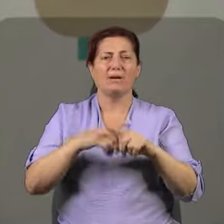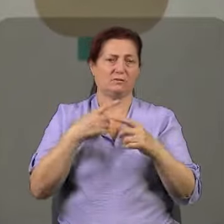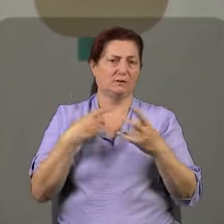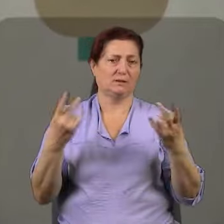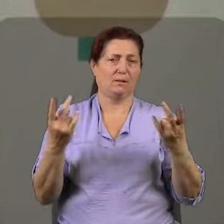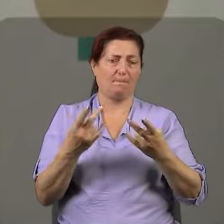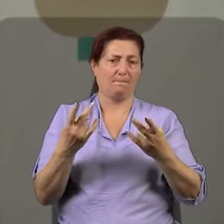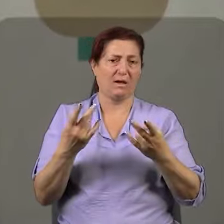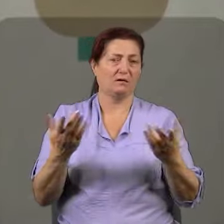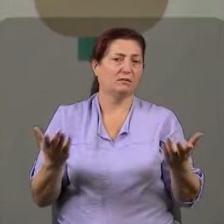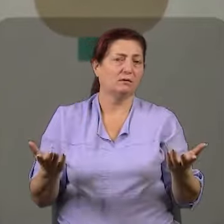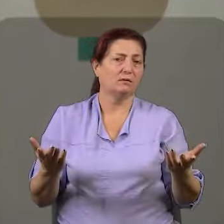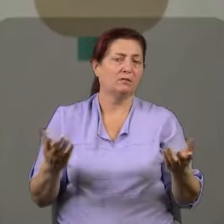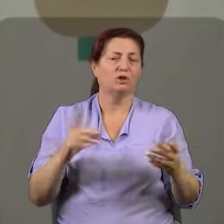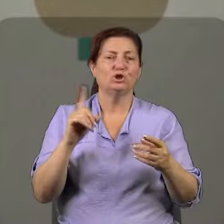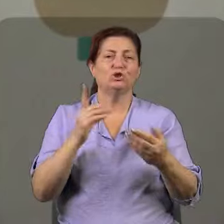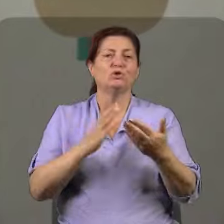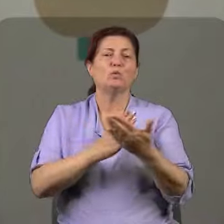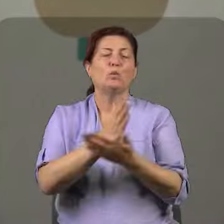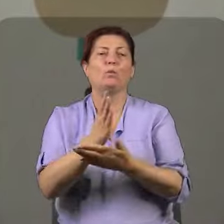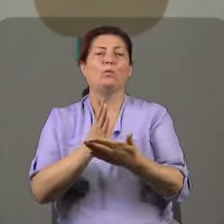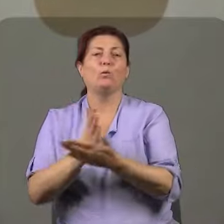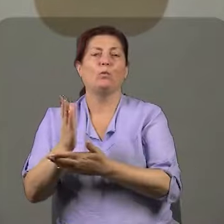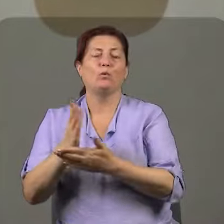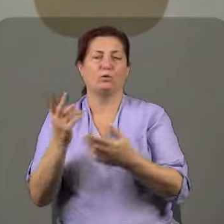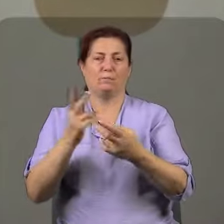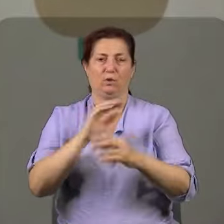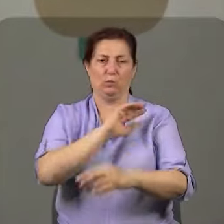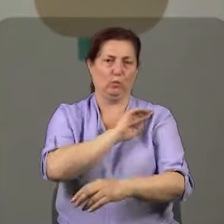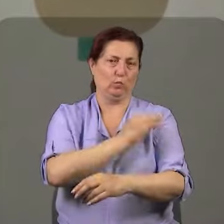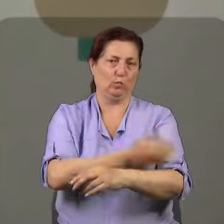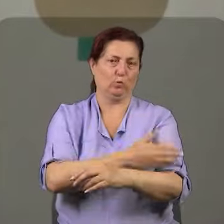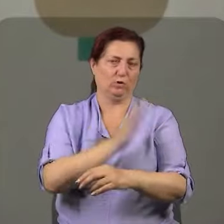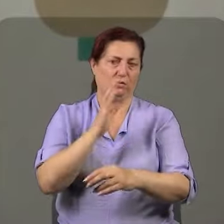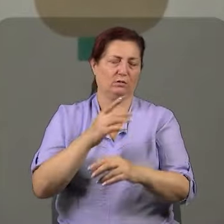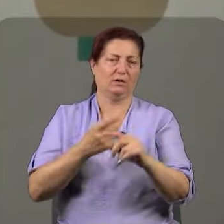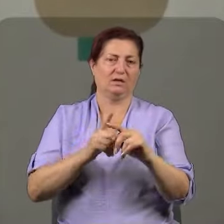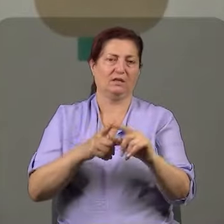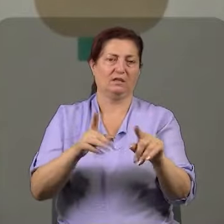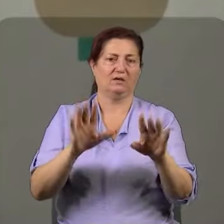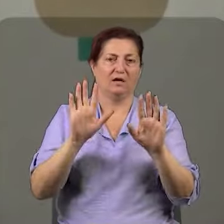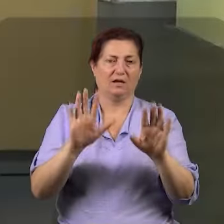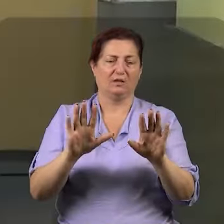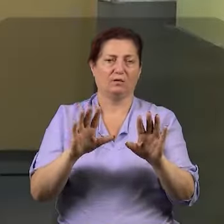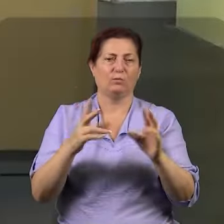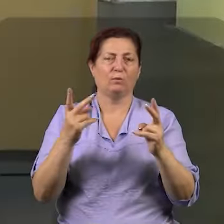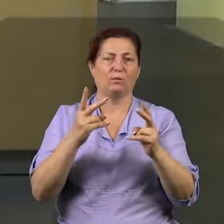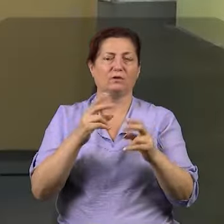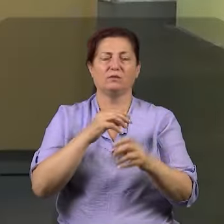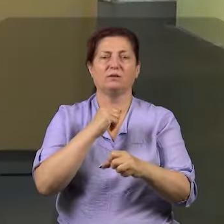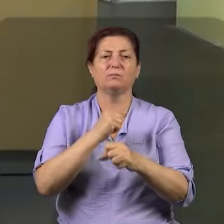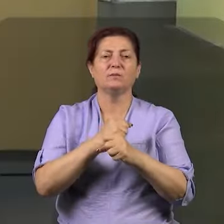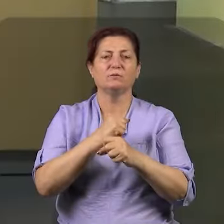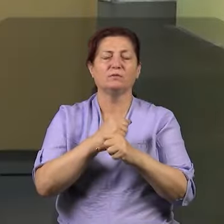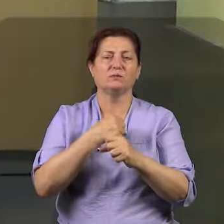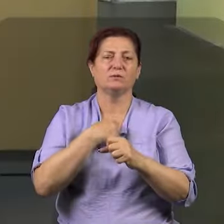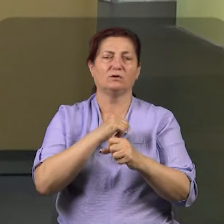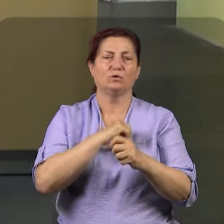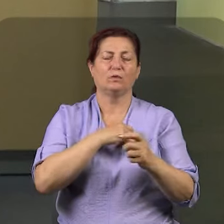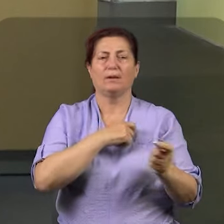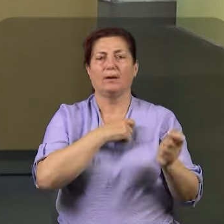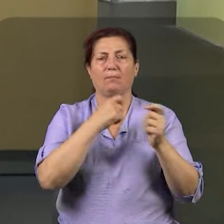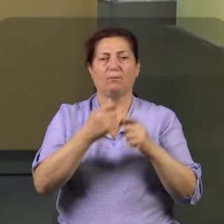էլի թողնի top 500-ում, բայց ինչ ուղղություններում պետք է ուժեղանեն, այդ դեպքում ավելի իմաստավորված կլիներ, բայց հիմա մենք դրել ենք abstract, մենք ուզում ենք top